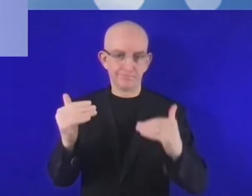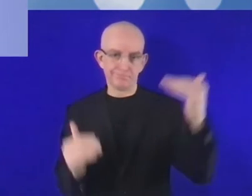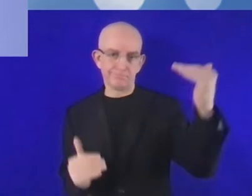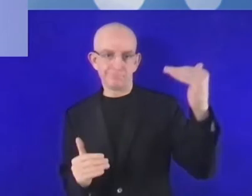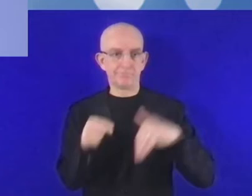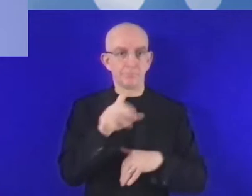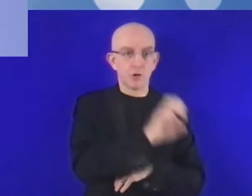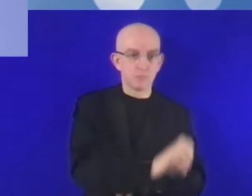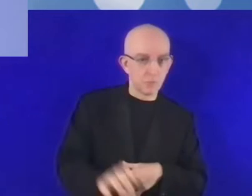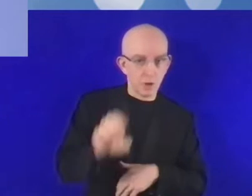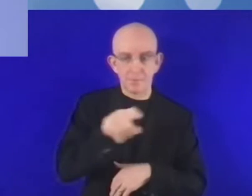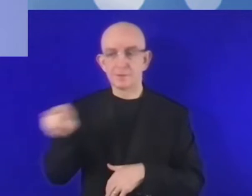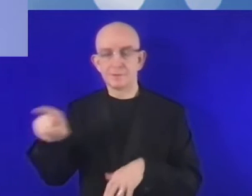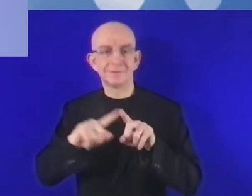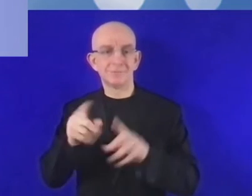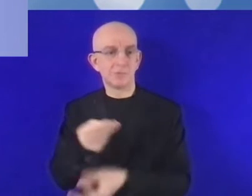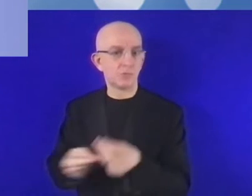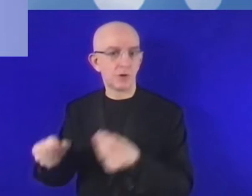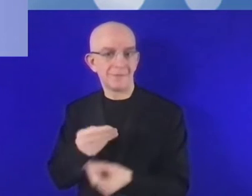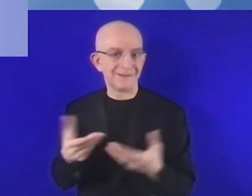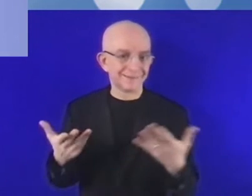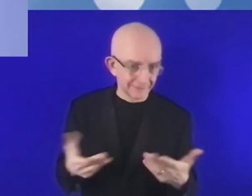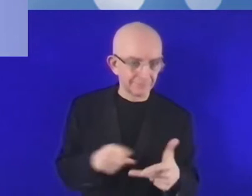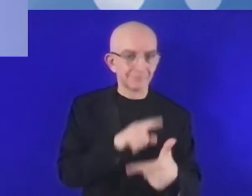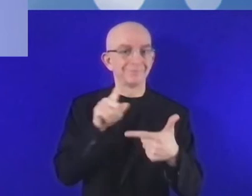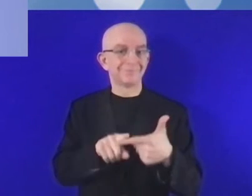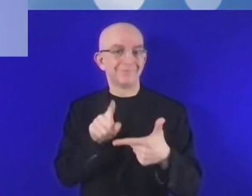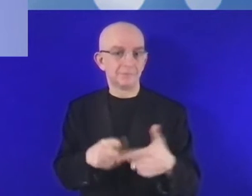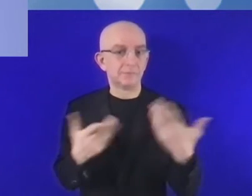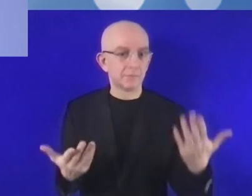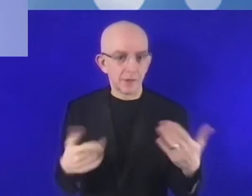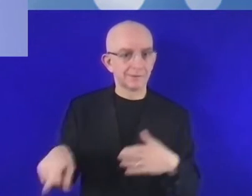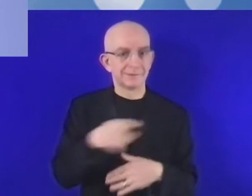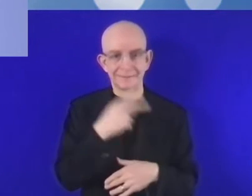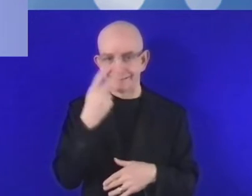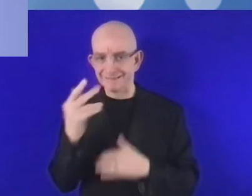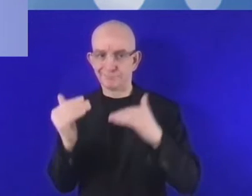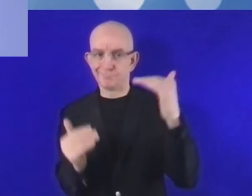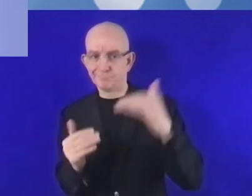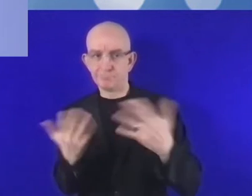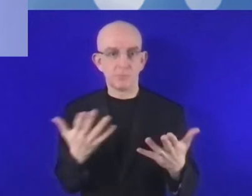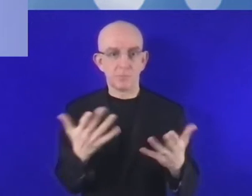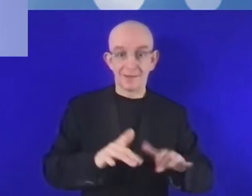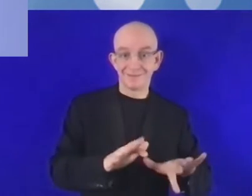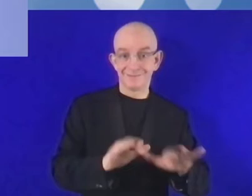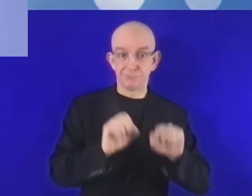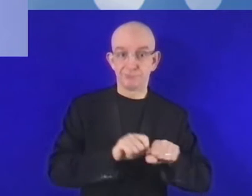ключевыми экономиками и континентами, и неоднородная